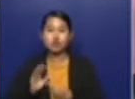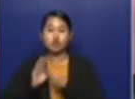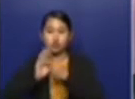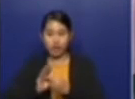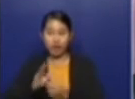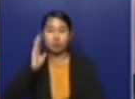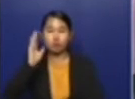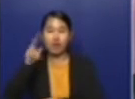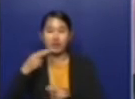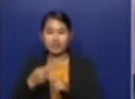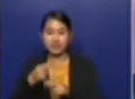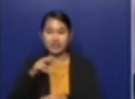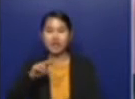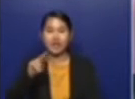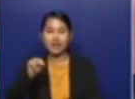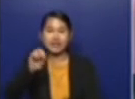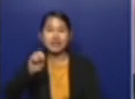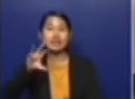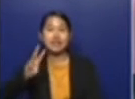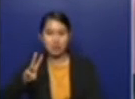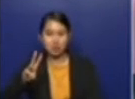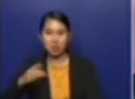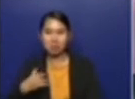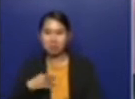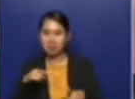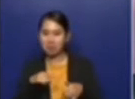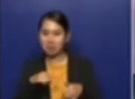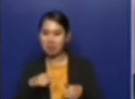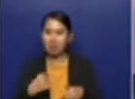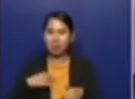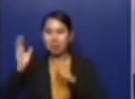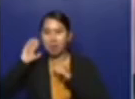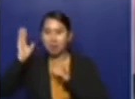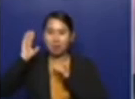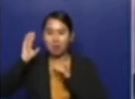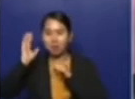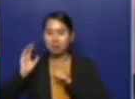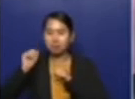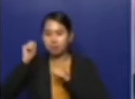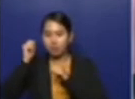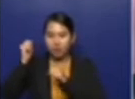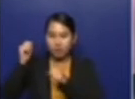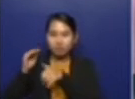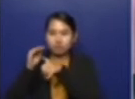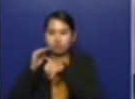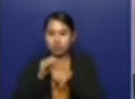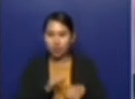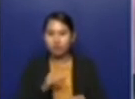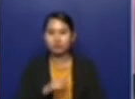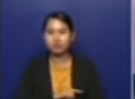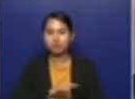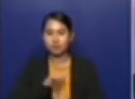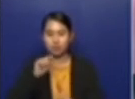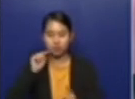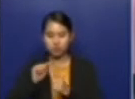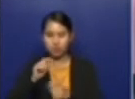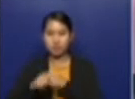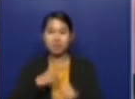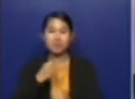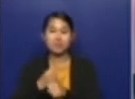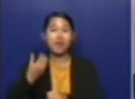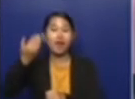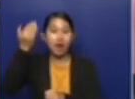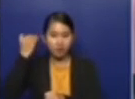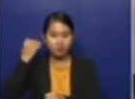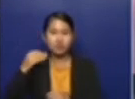วถูกทำร้ายจากการแสดงความคิดเห็นทางการเมืองเมื่อเดือนมิถุนายน2562นี่ผ่านมาแ